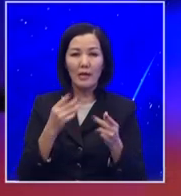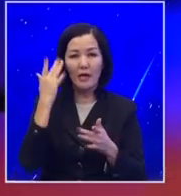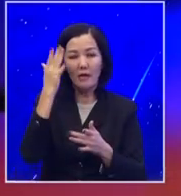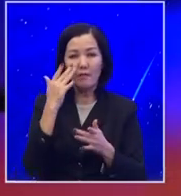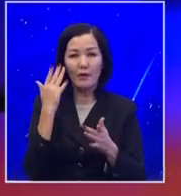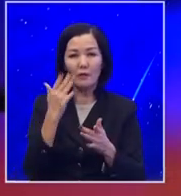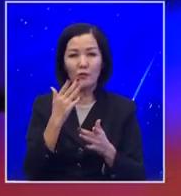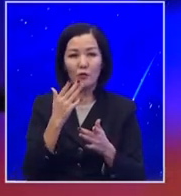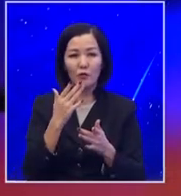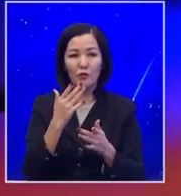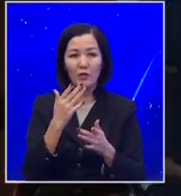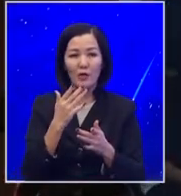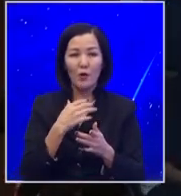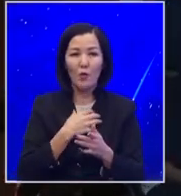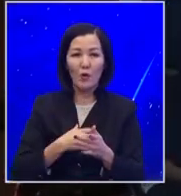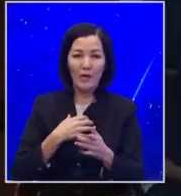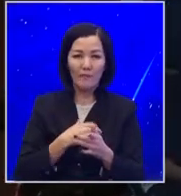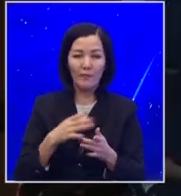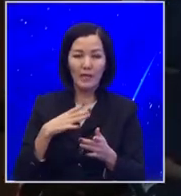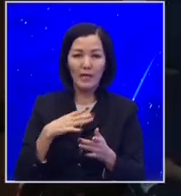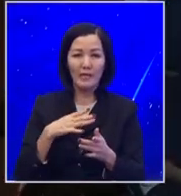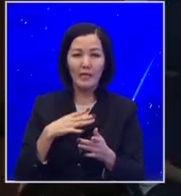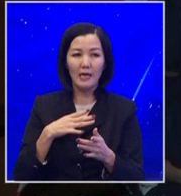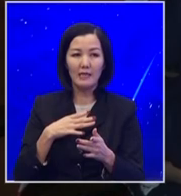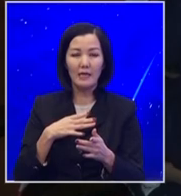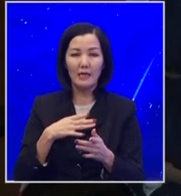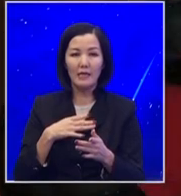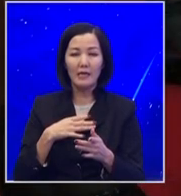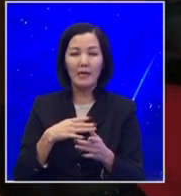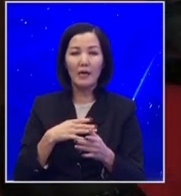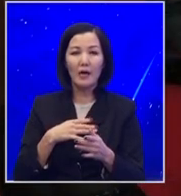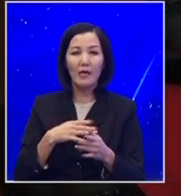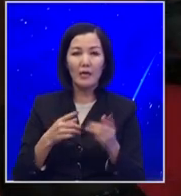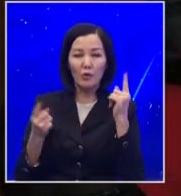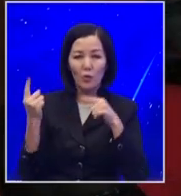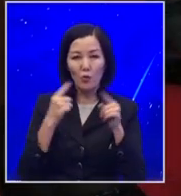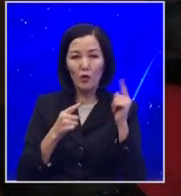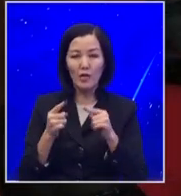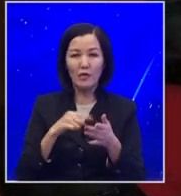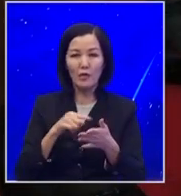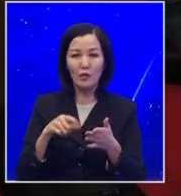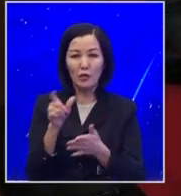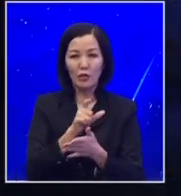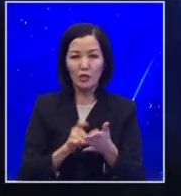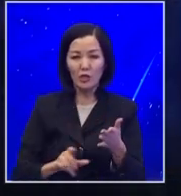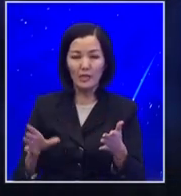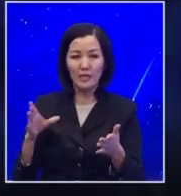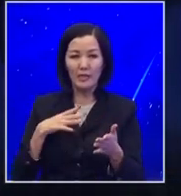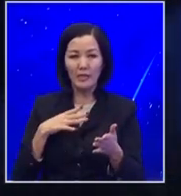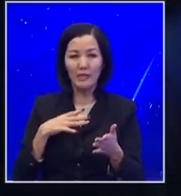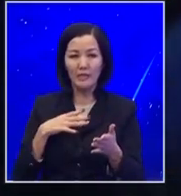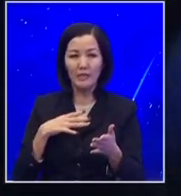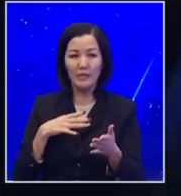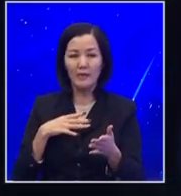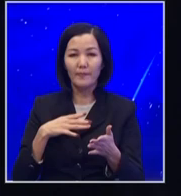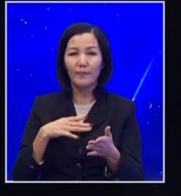Іші ормандай өртенеді. Жарқ етпес қара көңілім не қылса да, аспанда айменен күн шағылса да, дүниеде